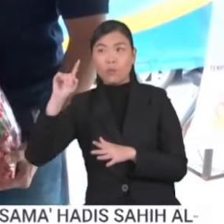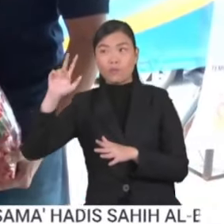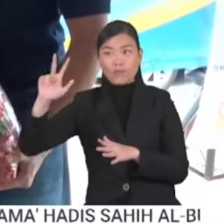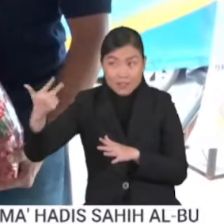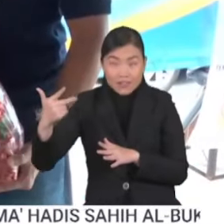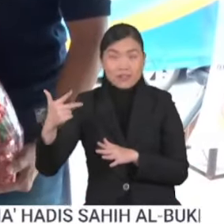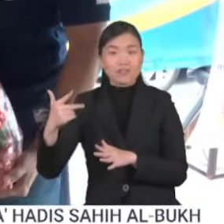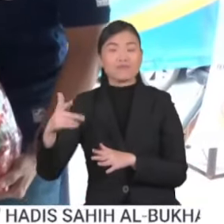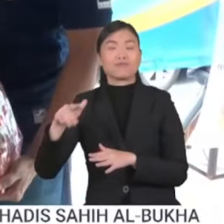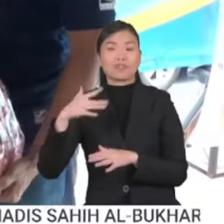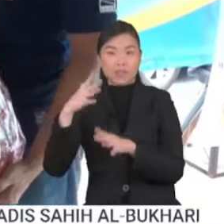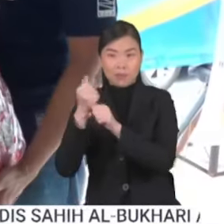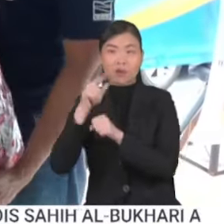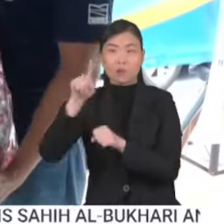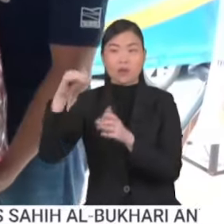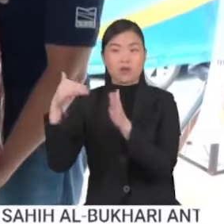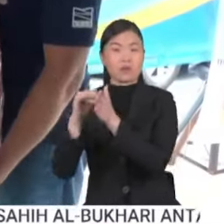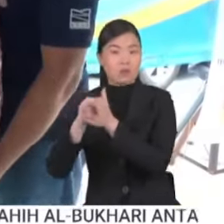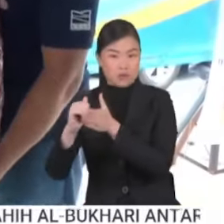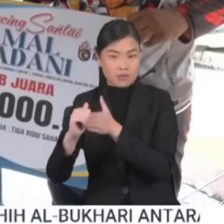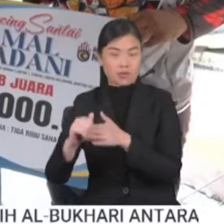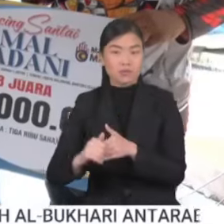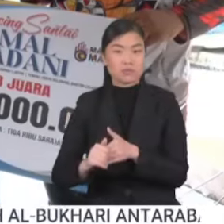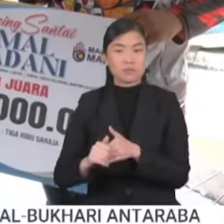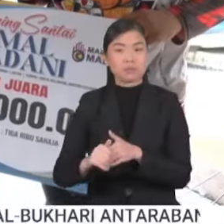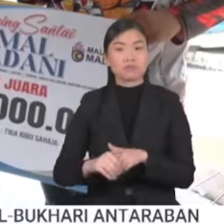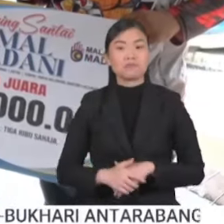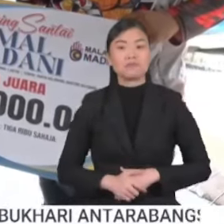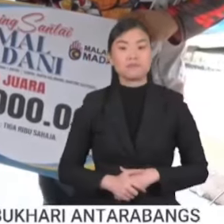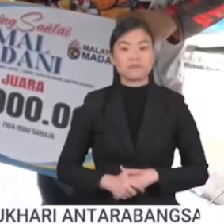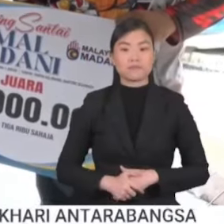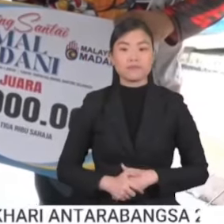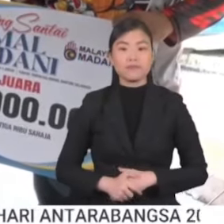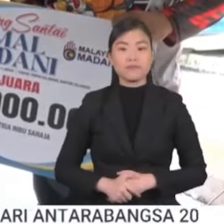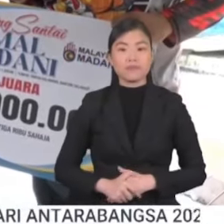Sementara RM150 kepada setiap pemenang selebihnya.